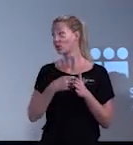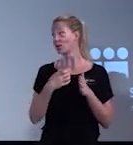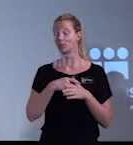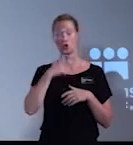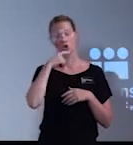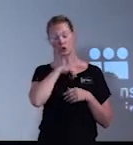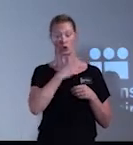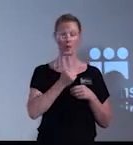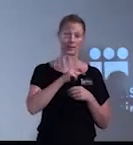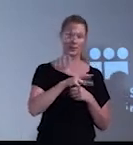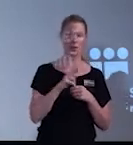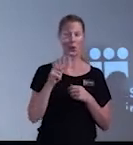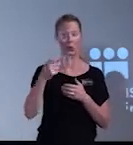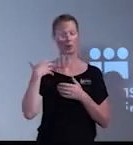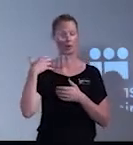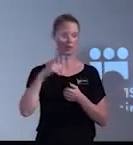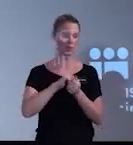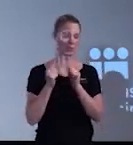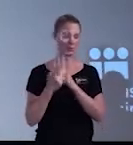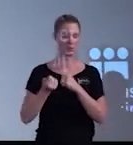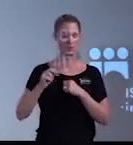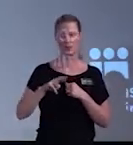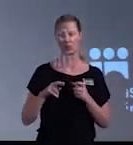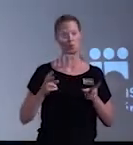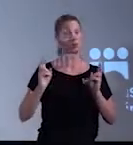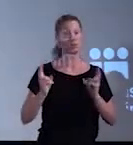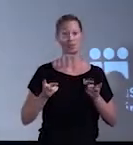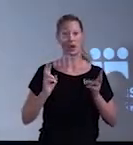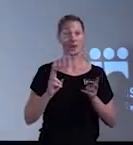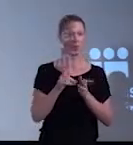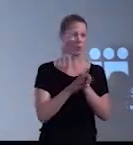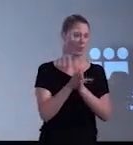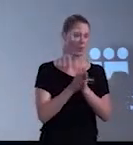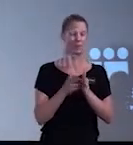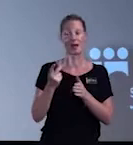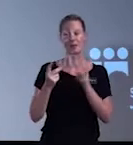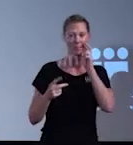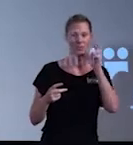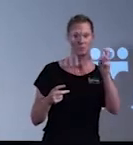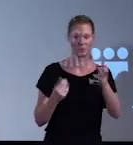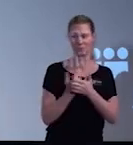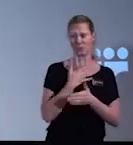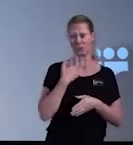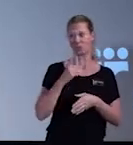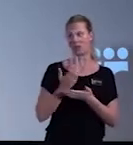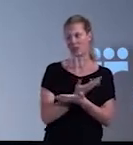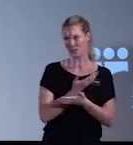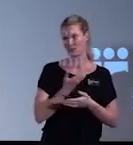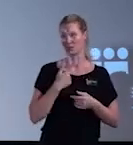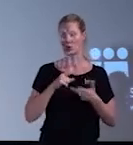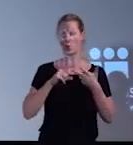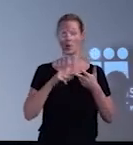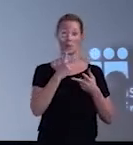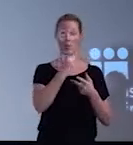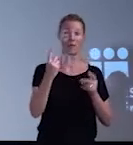du tar Ryssland och utrikespolitiken som ett exempel, det är ju samma utmaningar fast i ett annat perspektiv i vårt land. Jag upprepar det på